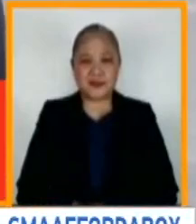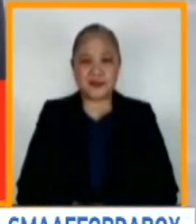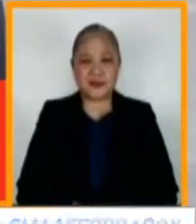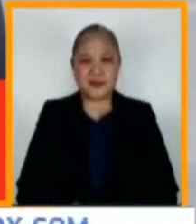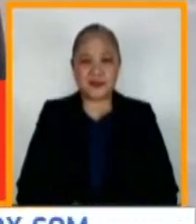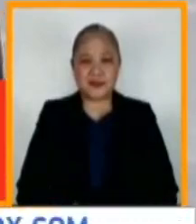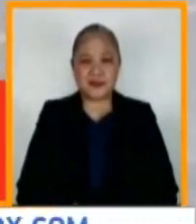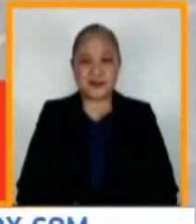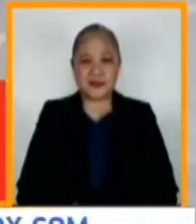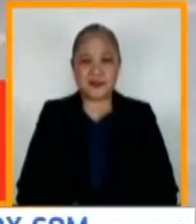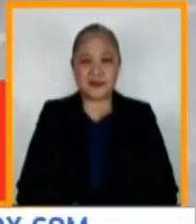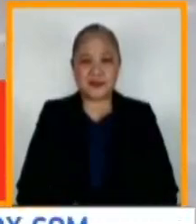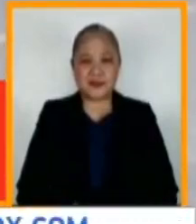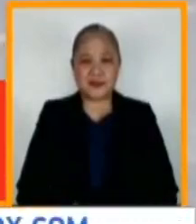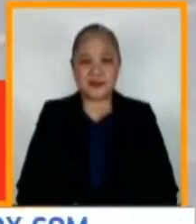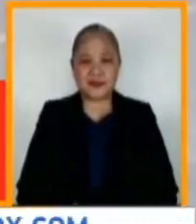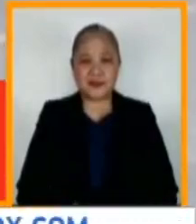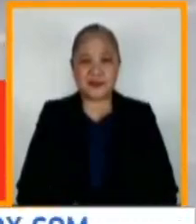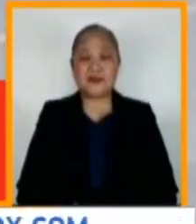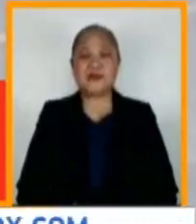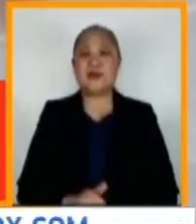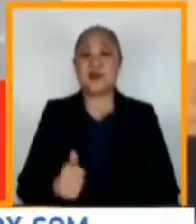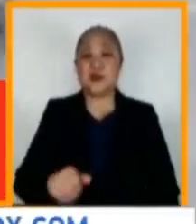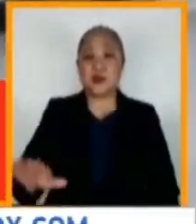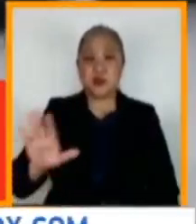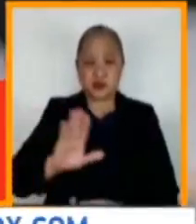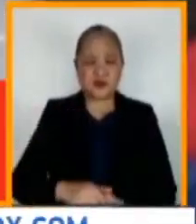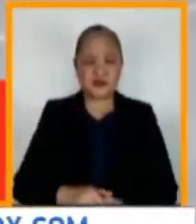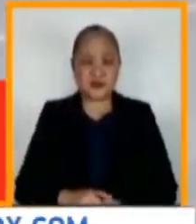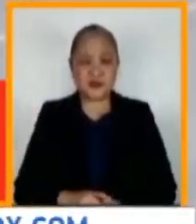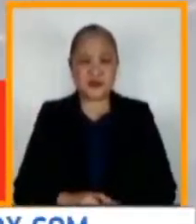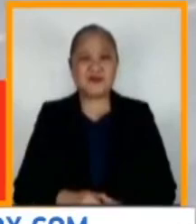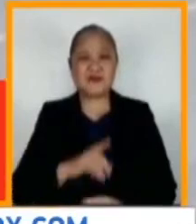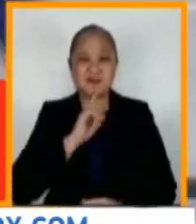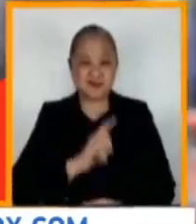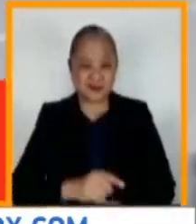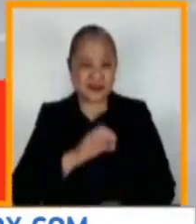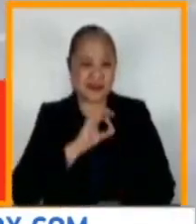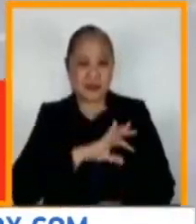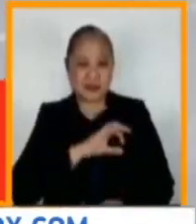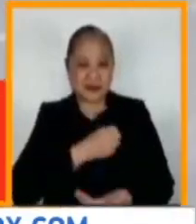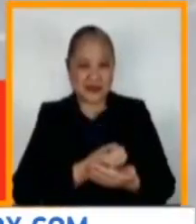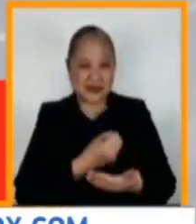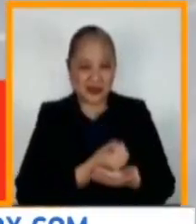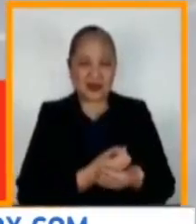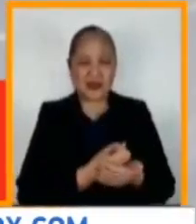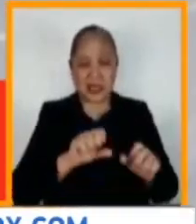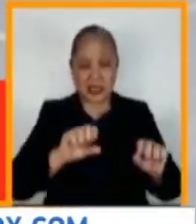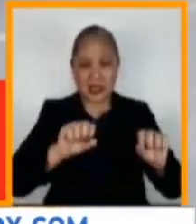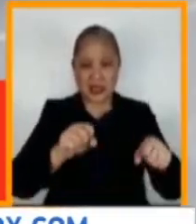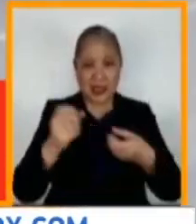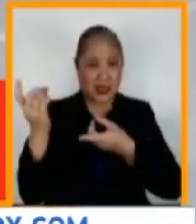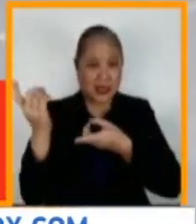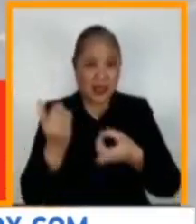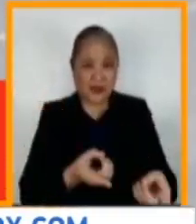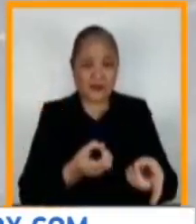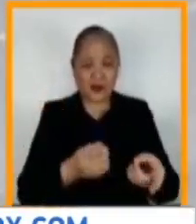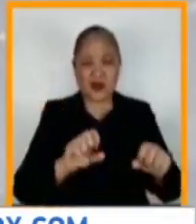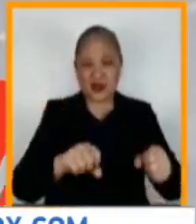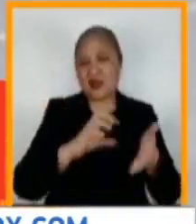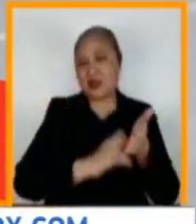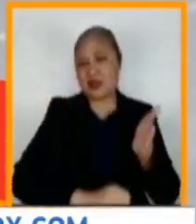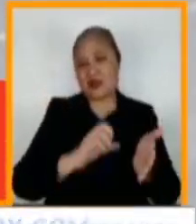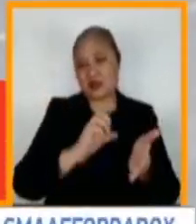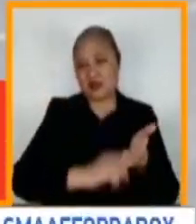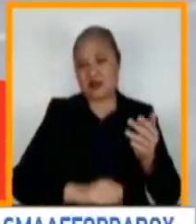Connie, good morning. Nababasan din nga yung kinikita ng mga nakausap ko ng mga TNVS at delivery riders dito sa Quezon City dahil sa taas